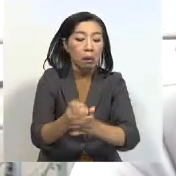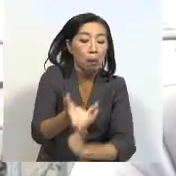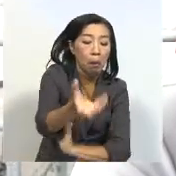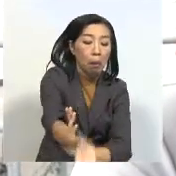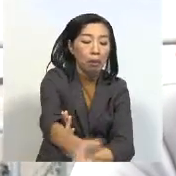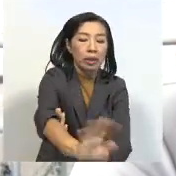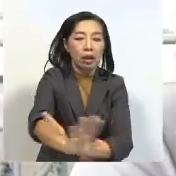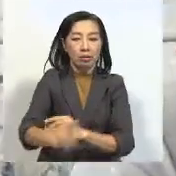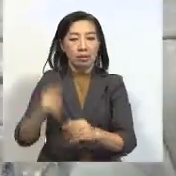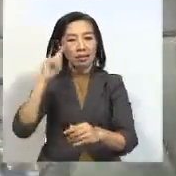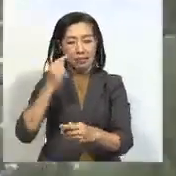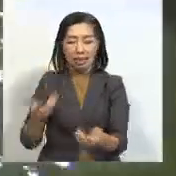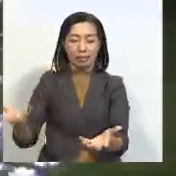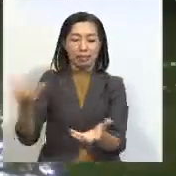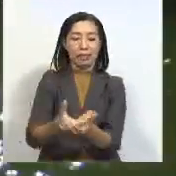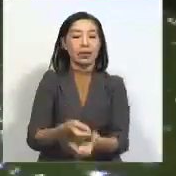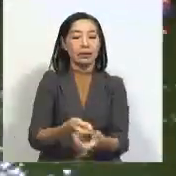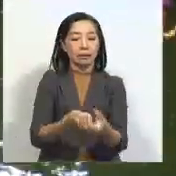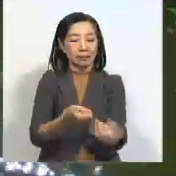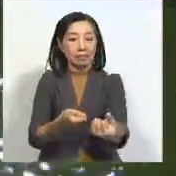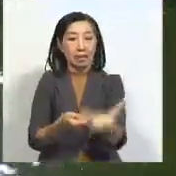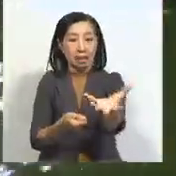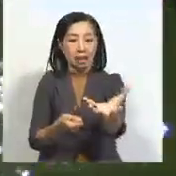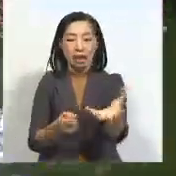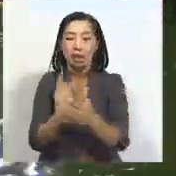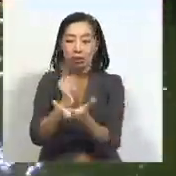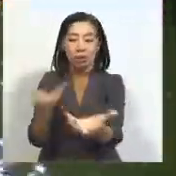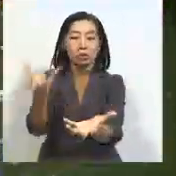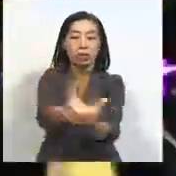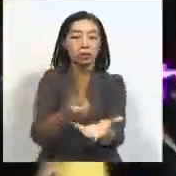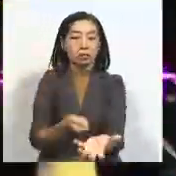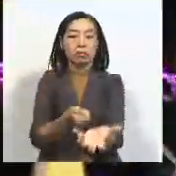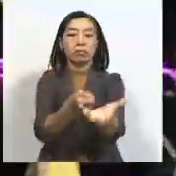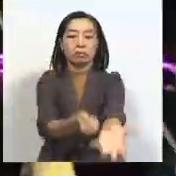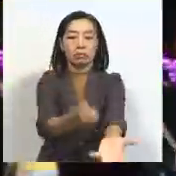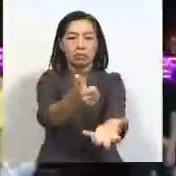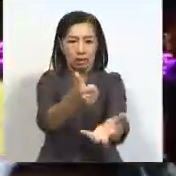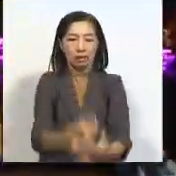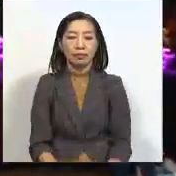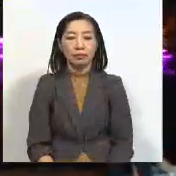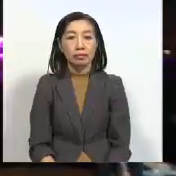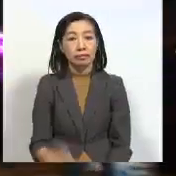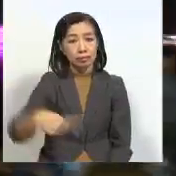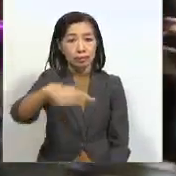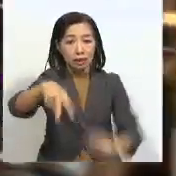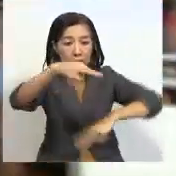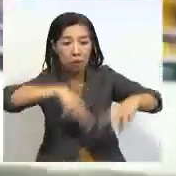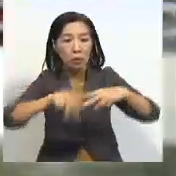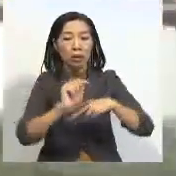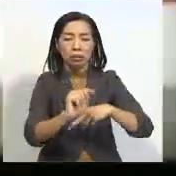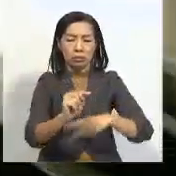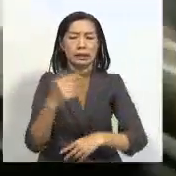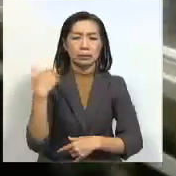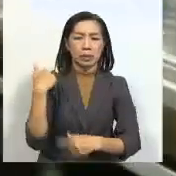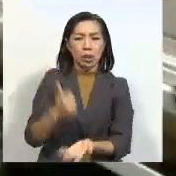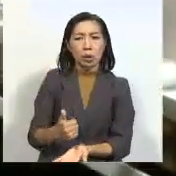านครับ มาตรการต่างๆของกรมเจ้าท่ารวมไปถึงการดูแลของเจ้าหน้าที่เป็นเพียงส่วนหนึ่งที่จ